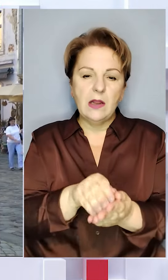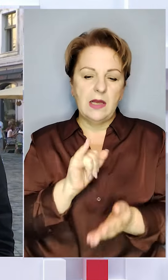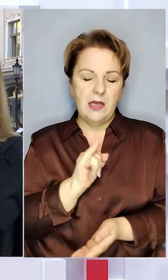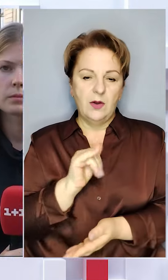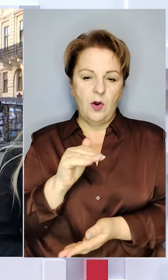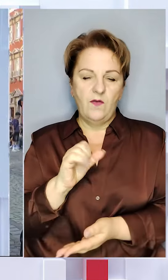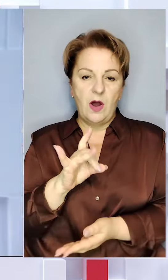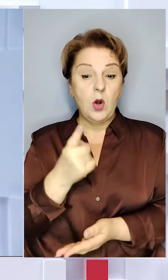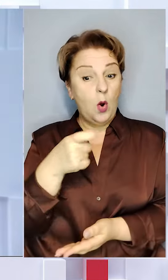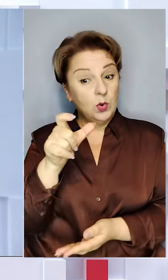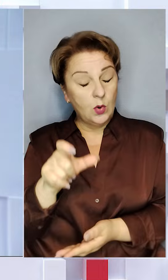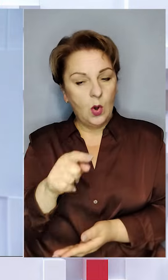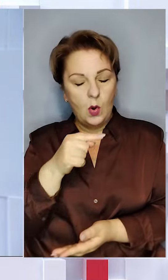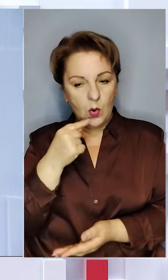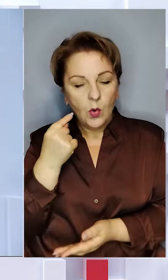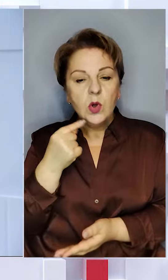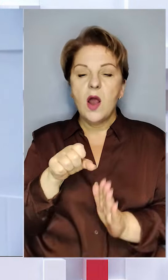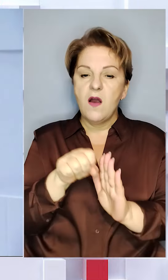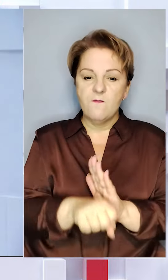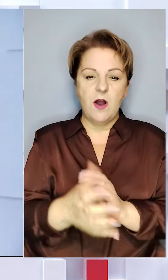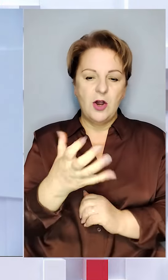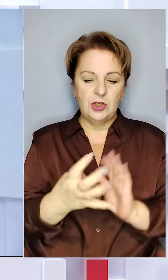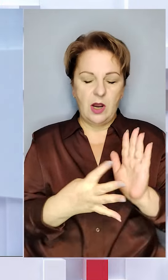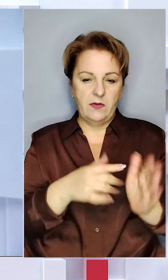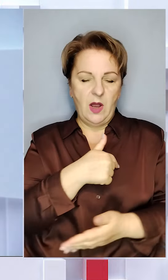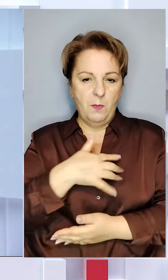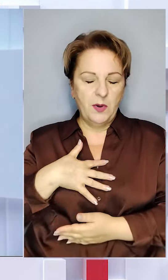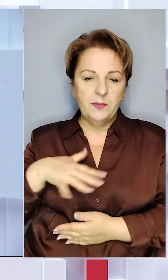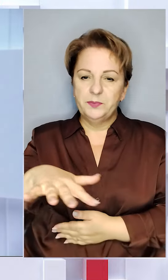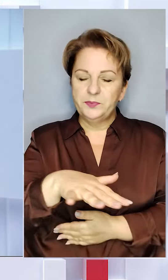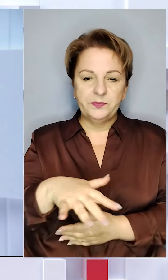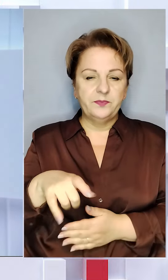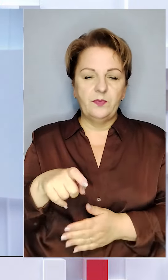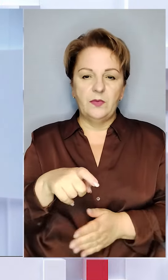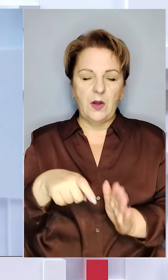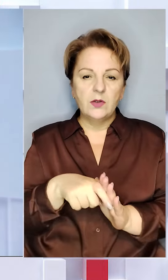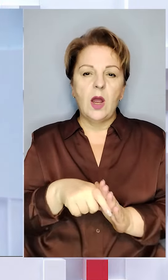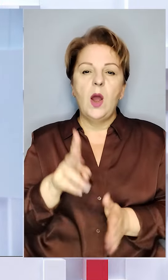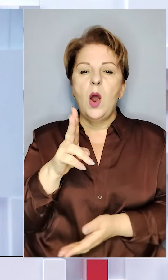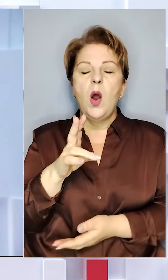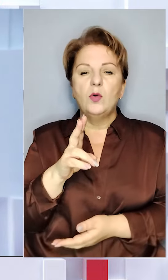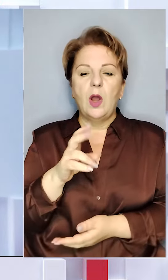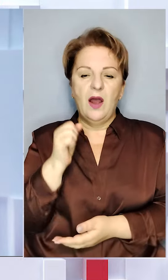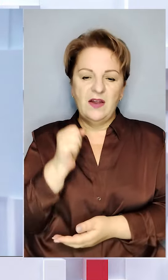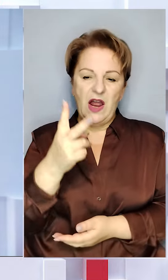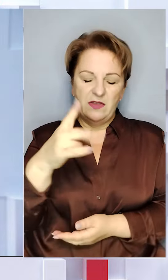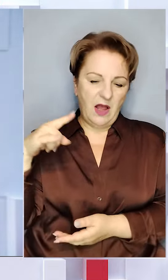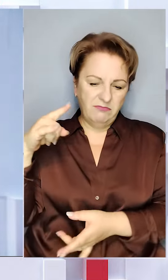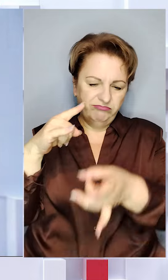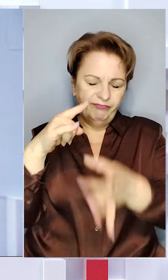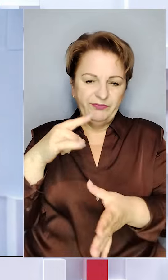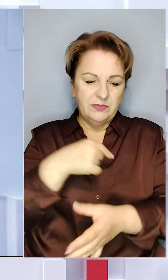Фаріон. Одну людину росіяни вбили і ще 9 поранили на Донеччині. По Костянтинівці вдарили 2